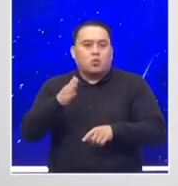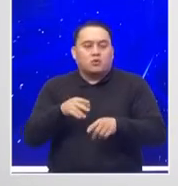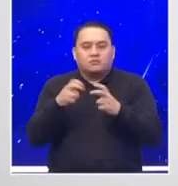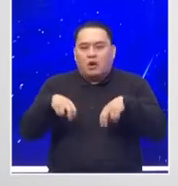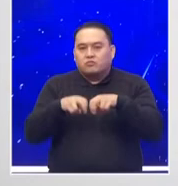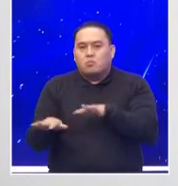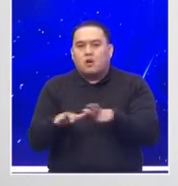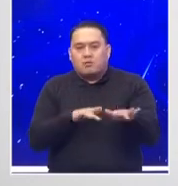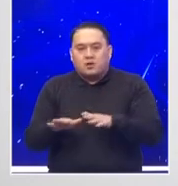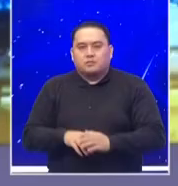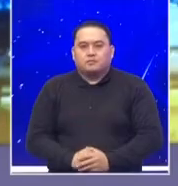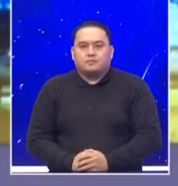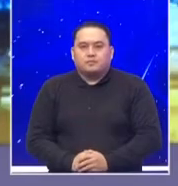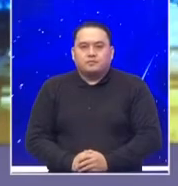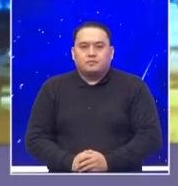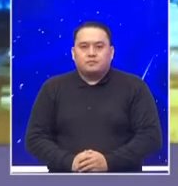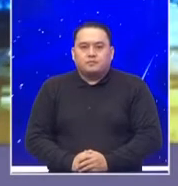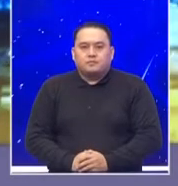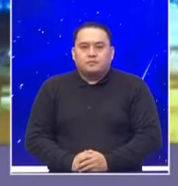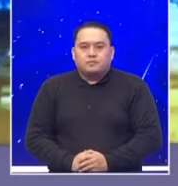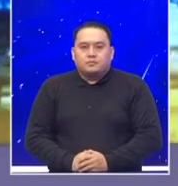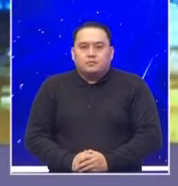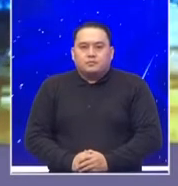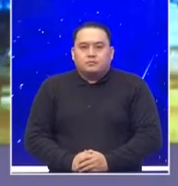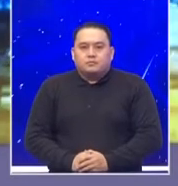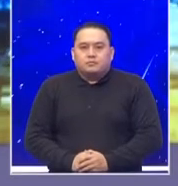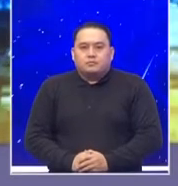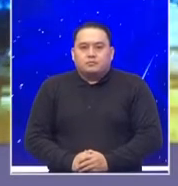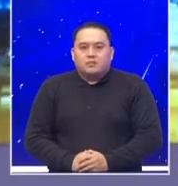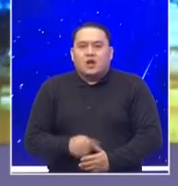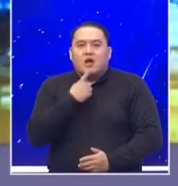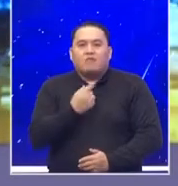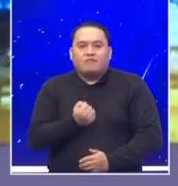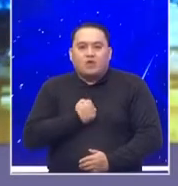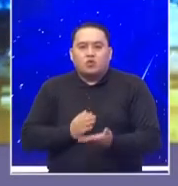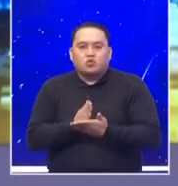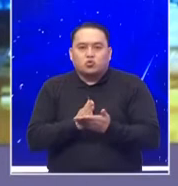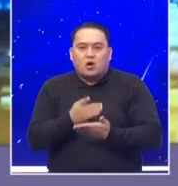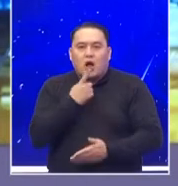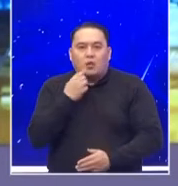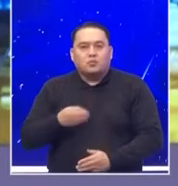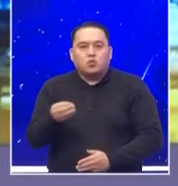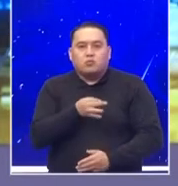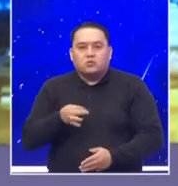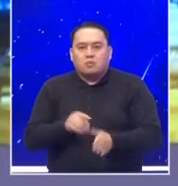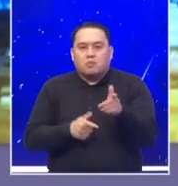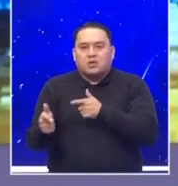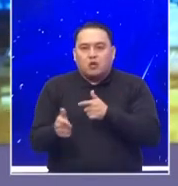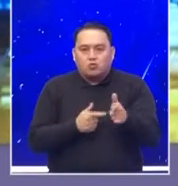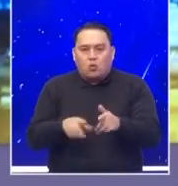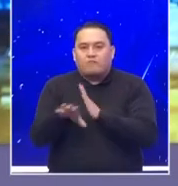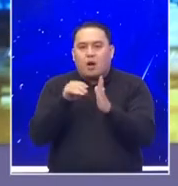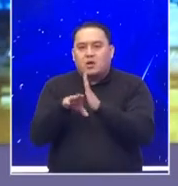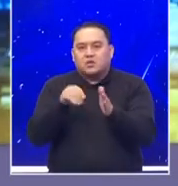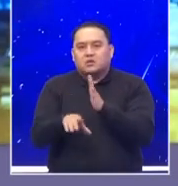мероприятия твой голос важен военнослужащий алматинской области начали подготовку предстоящим выборам